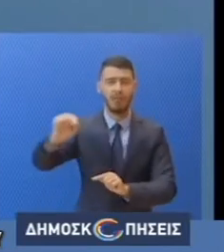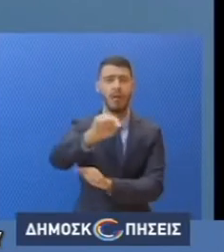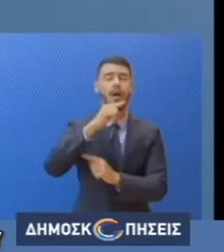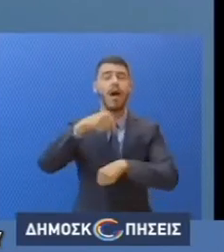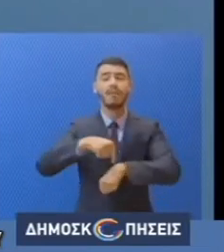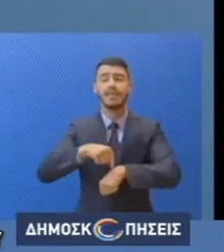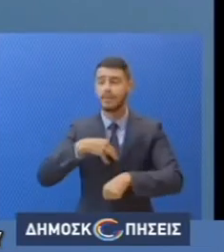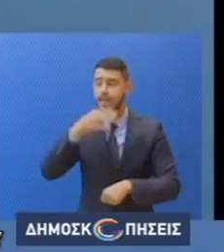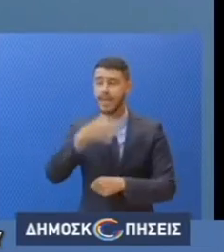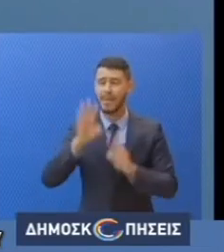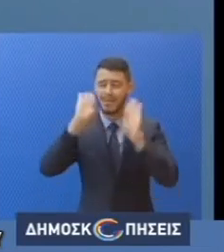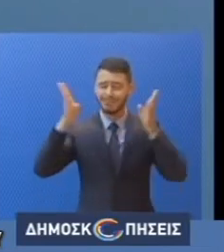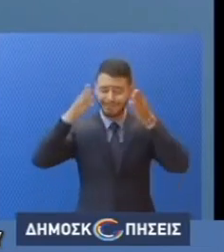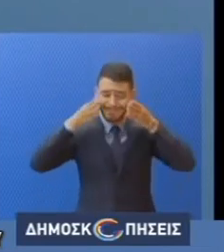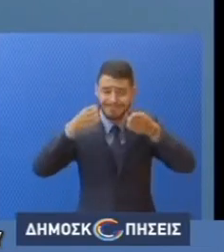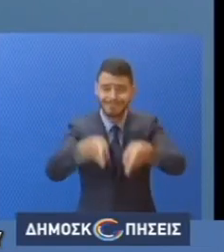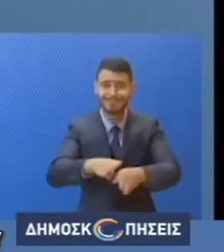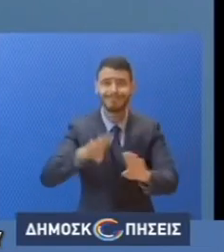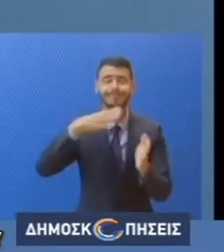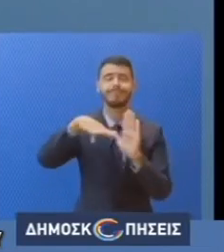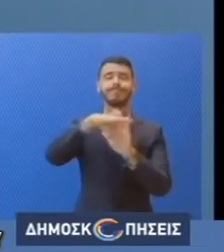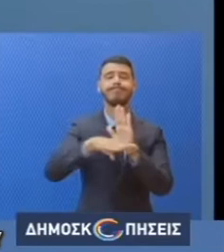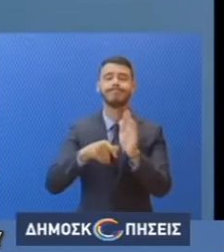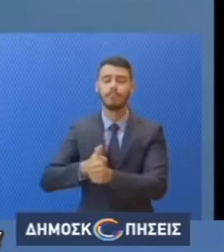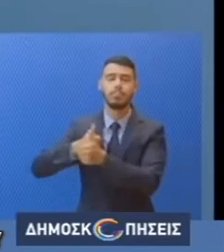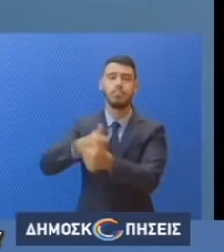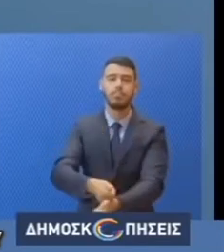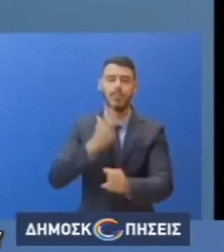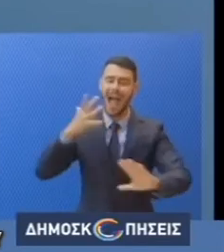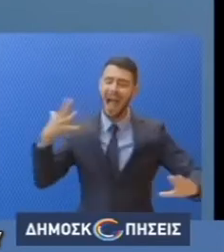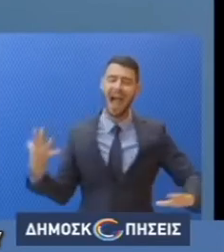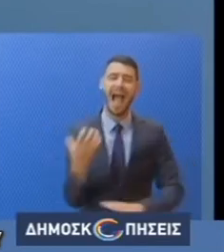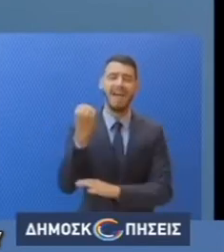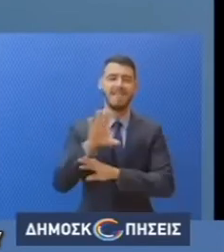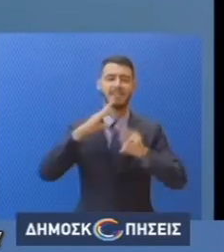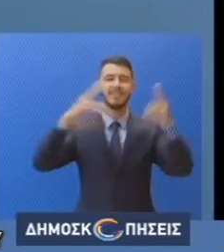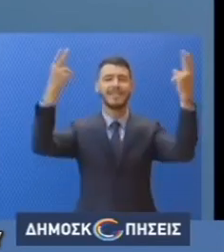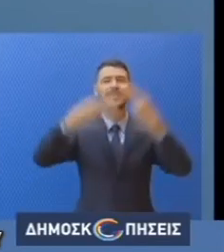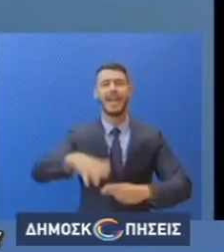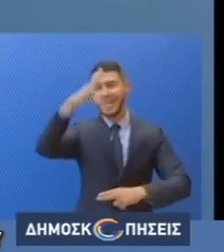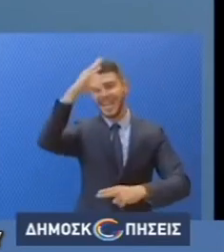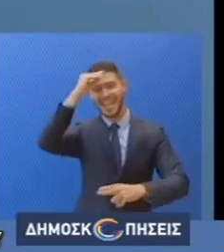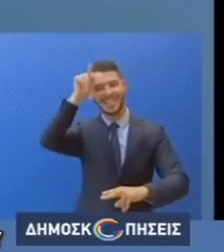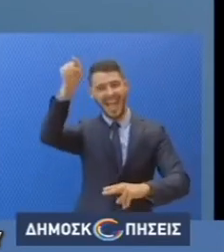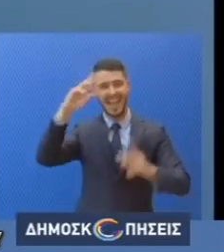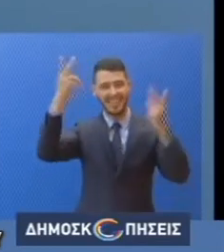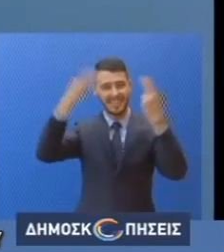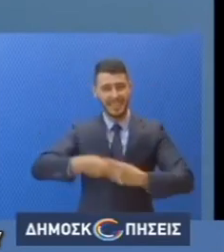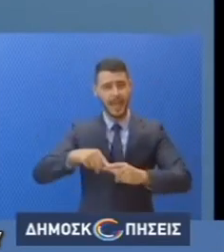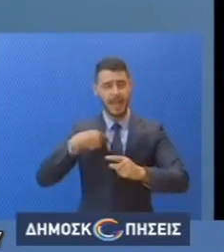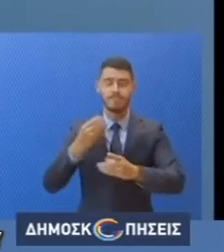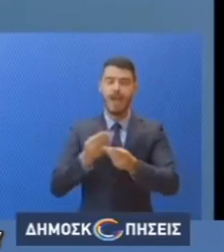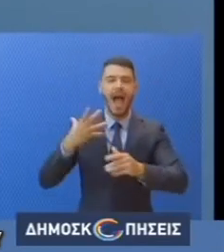εφαρμογή των υγειονομικών πρωτοκόλων και αποφασίστηκε αυστηροποίηση των μέτρων στο συνοριακό φυλάκιο του Προμαχώνα.